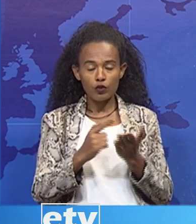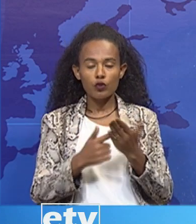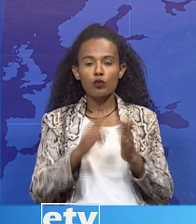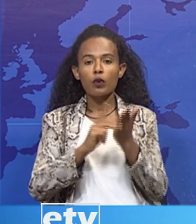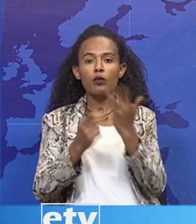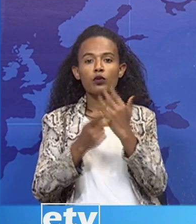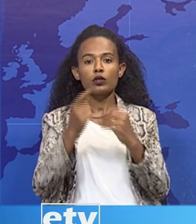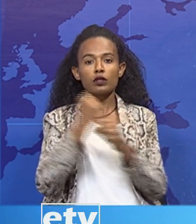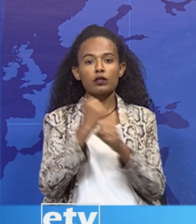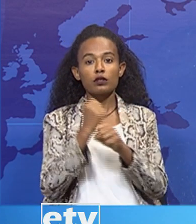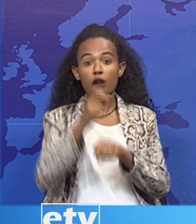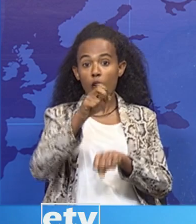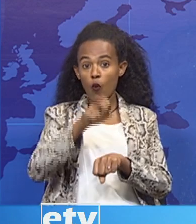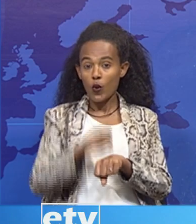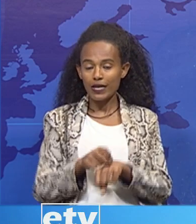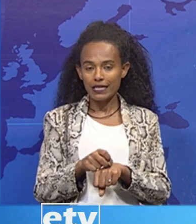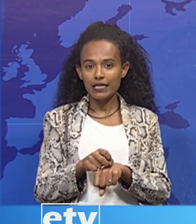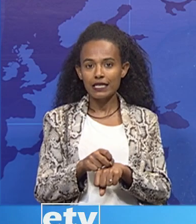በፕሮጀክት ስራው ወቅት